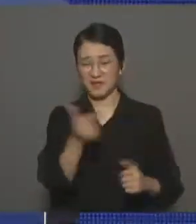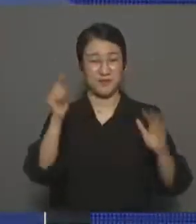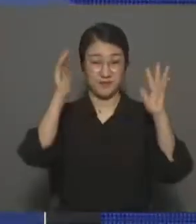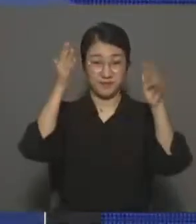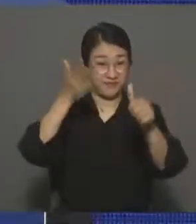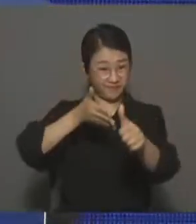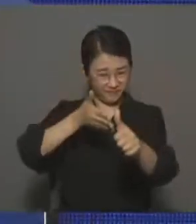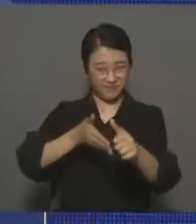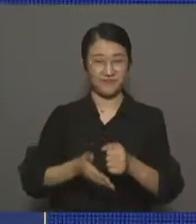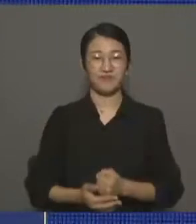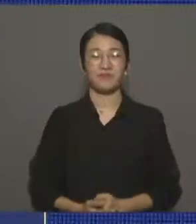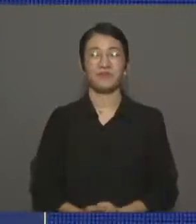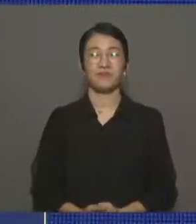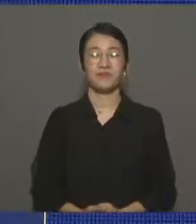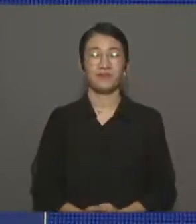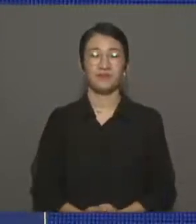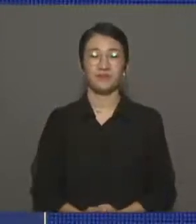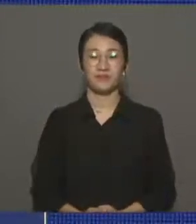고맙겠습니다.